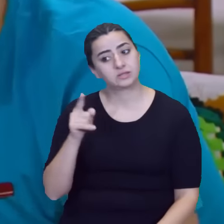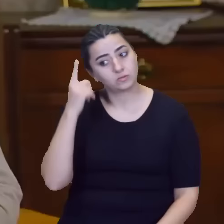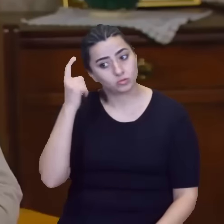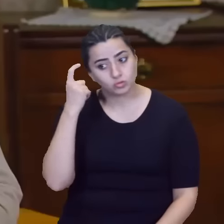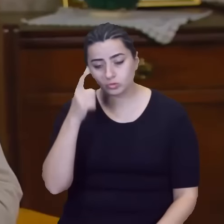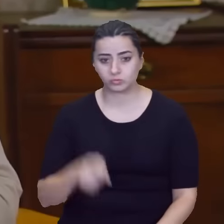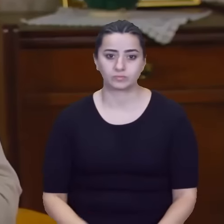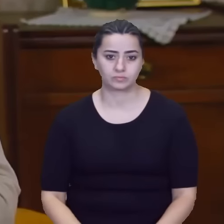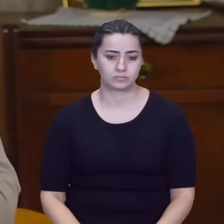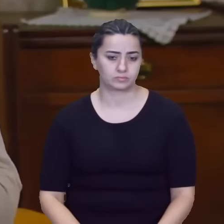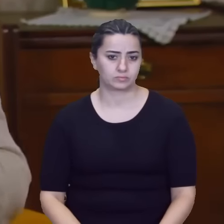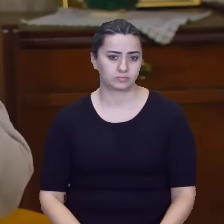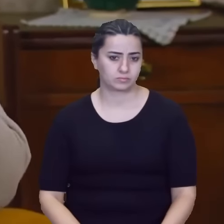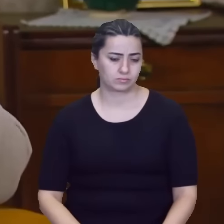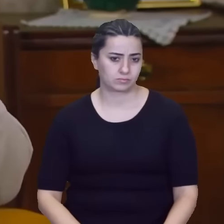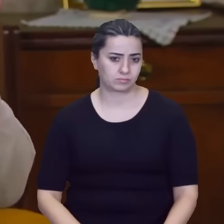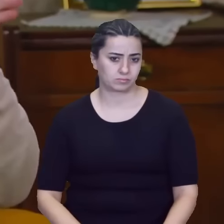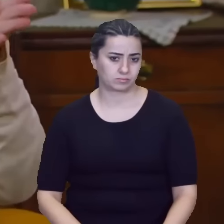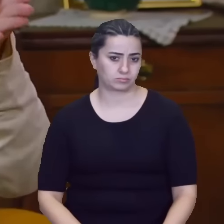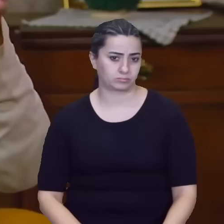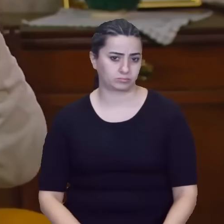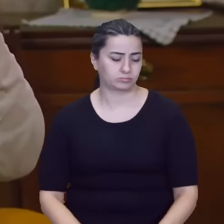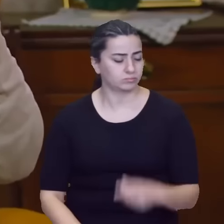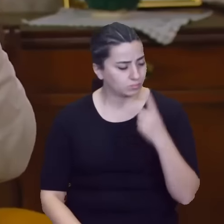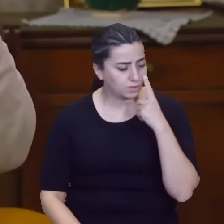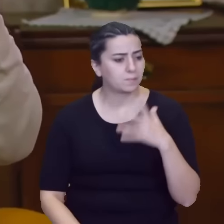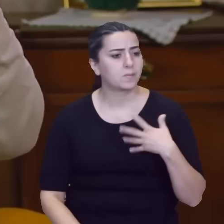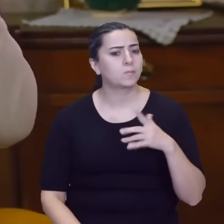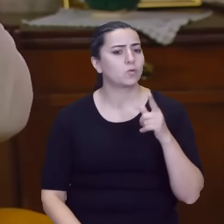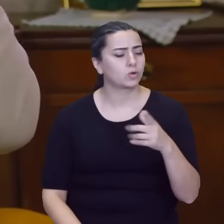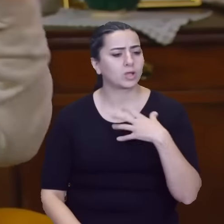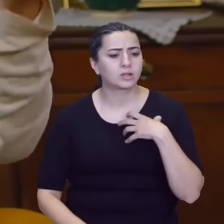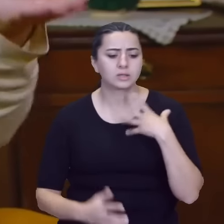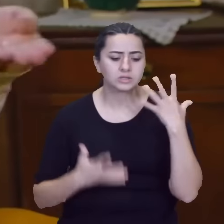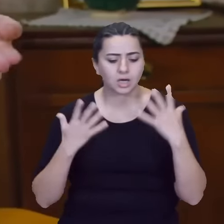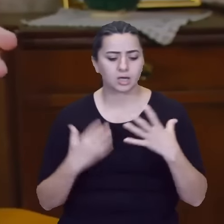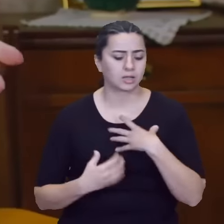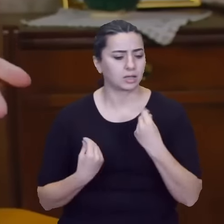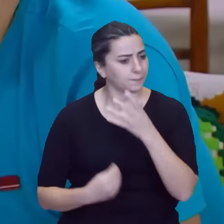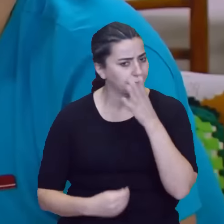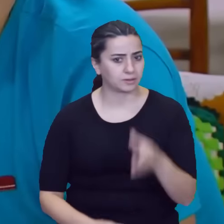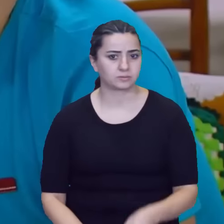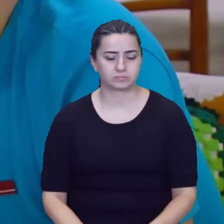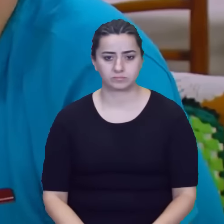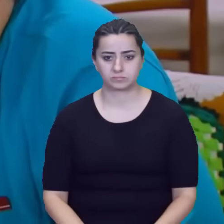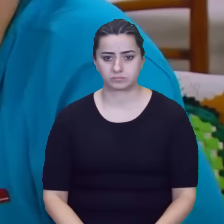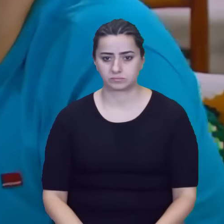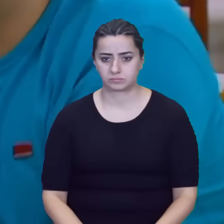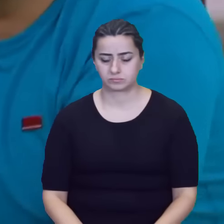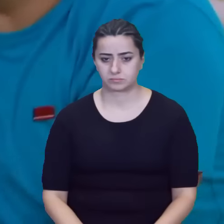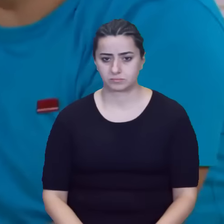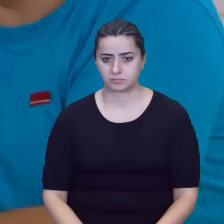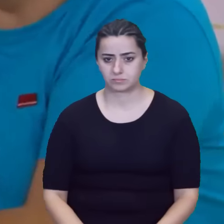seç. Sen şey yapma o kadar, merak etme, o başın çaresine bakar dışarıda değil mi? Ya tabii